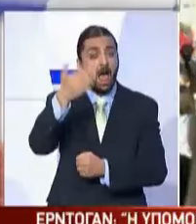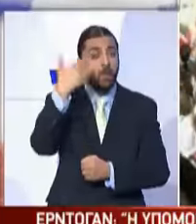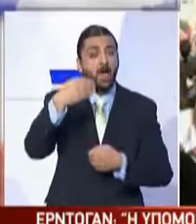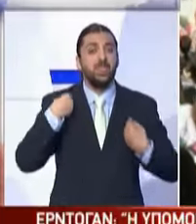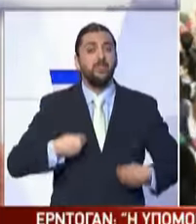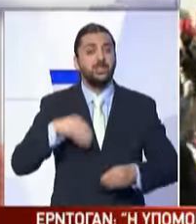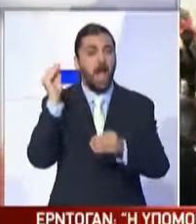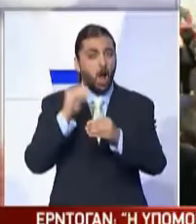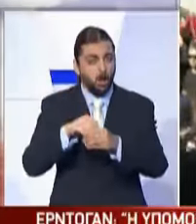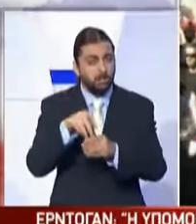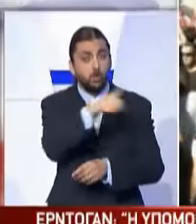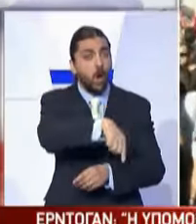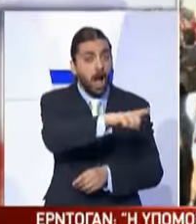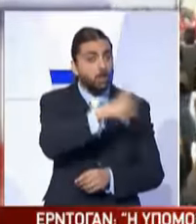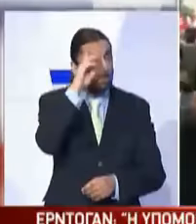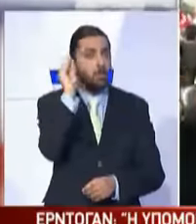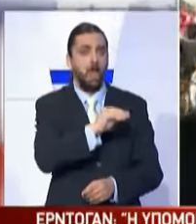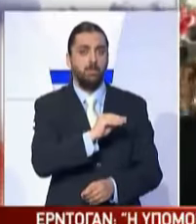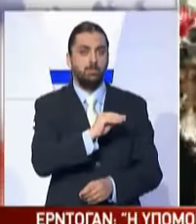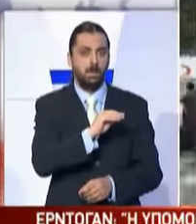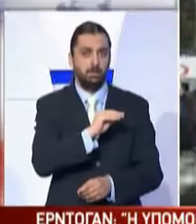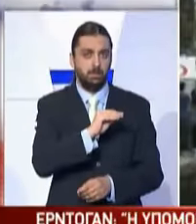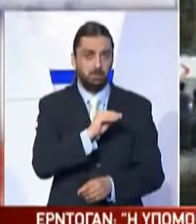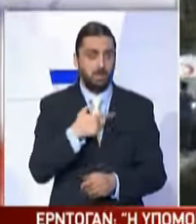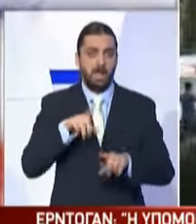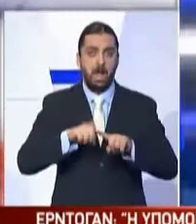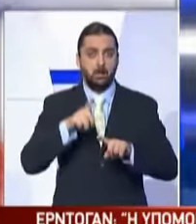και τόνισε ότι η χώρα δεν είναι διαιρεμένη.